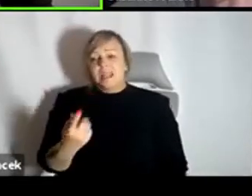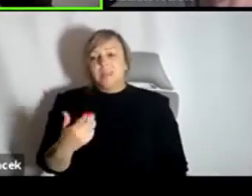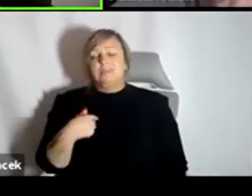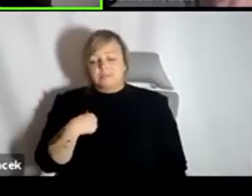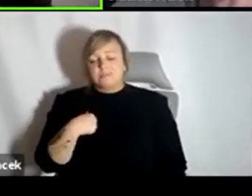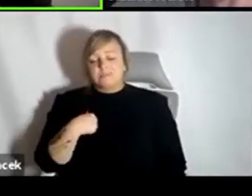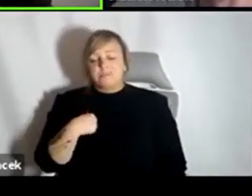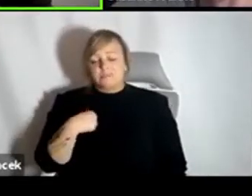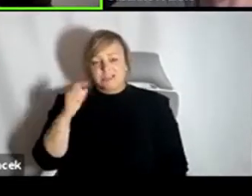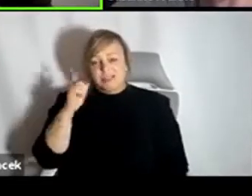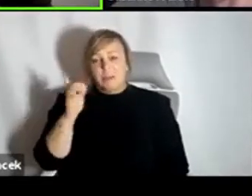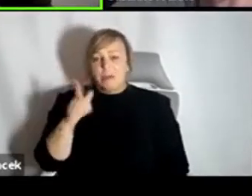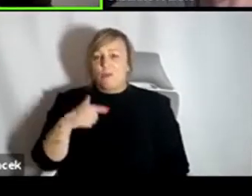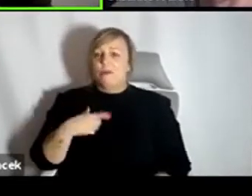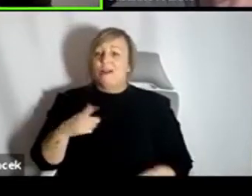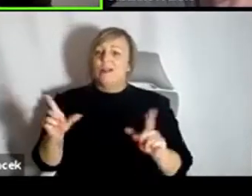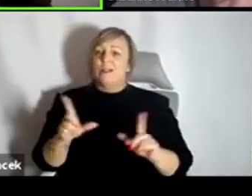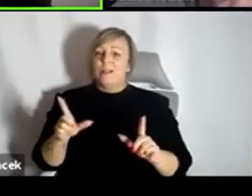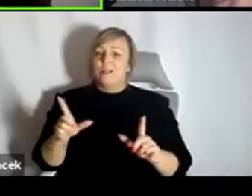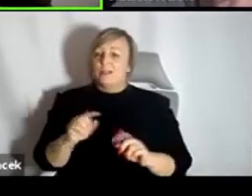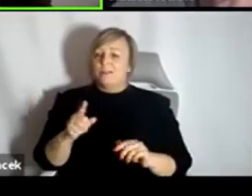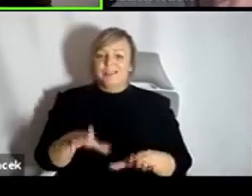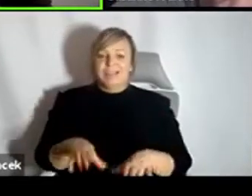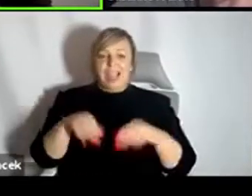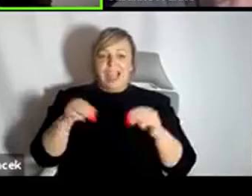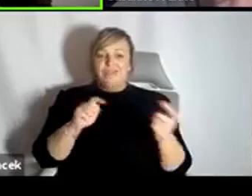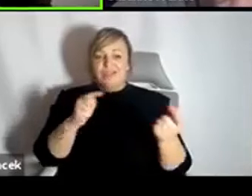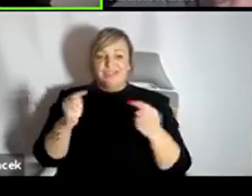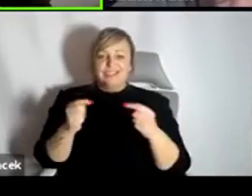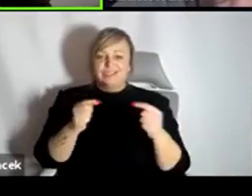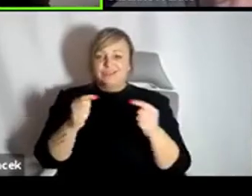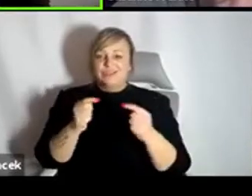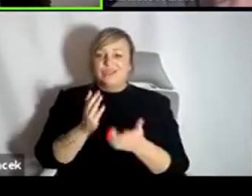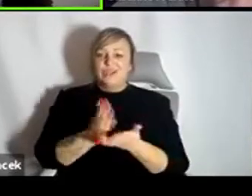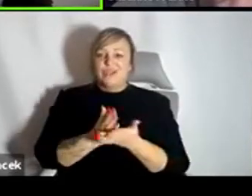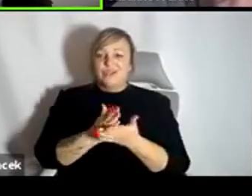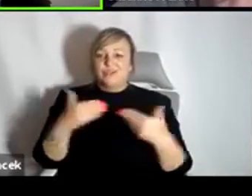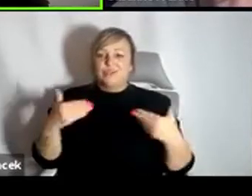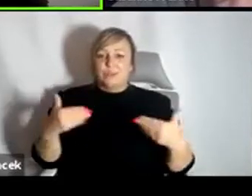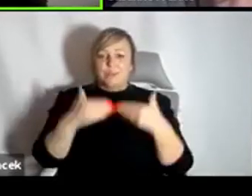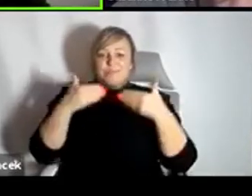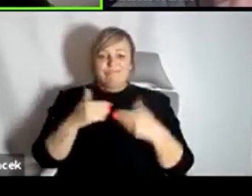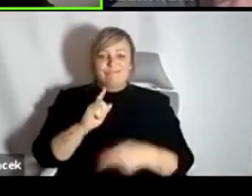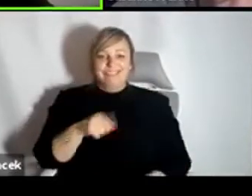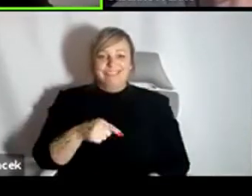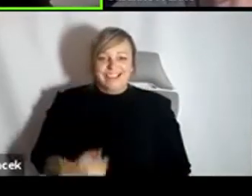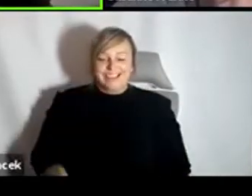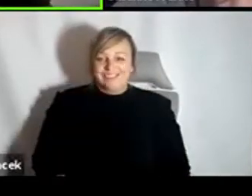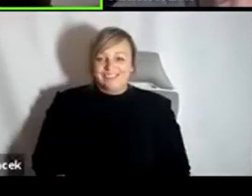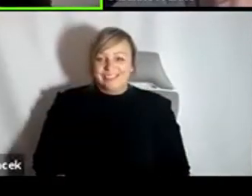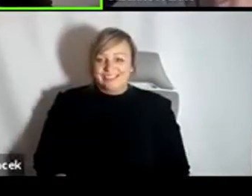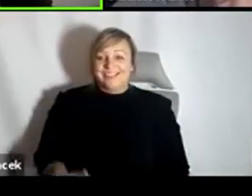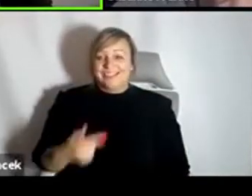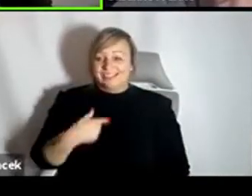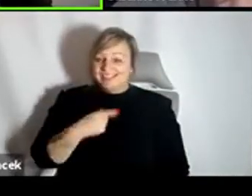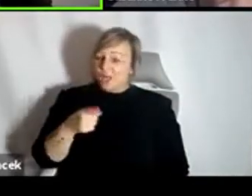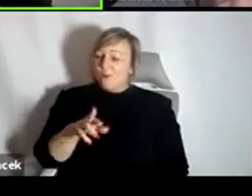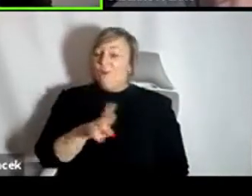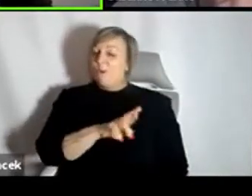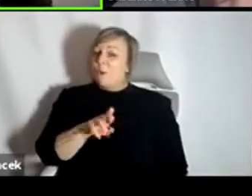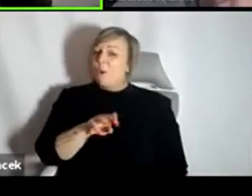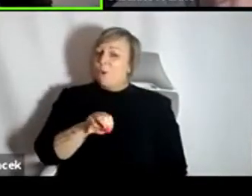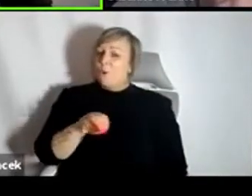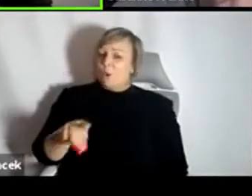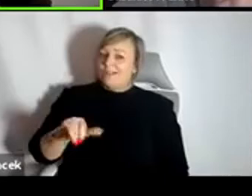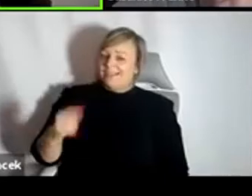und da finde ich es auch ganz lustig, dass man direkt zum Eingang der Diskussion sich schon widersprechen darf oder so entgegnen darf. Da will ich auch Ronny entgegnen. Ich glaube